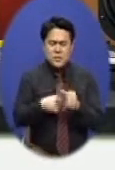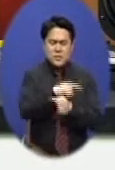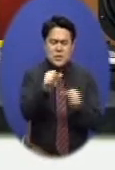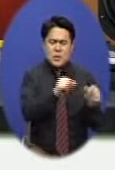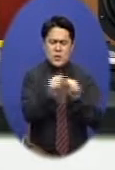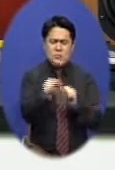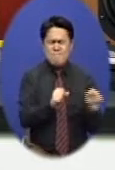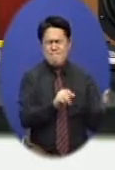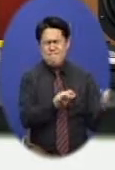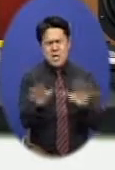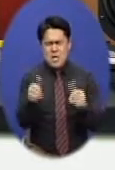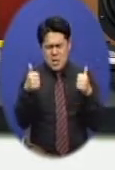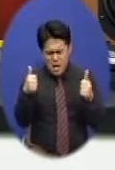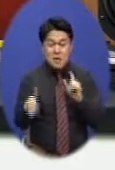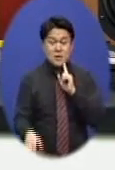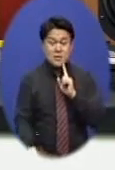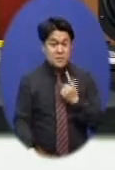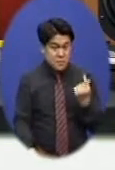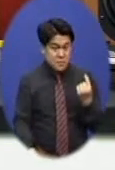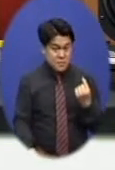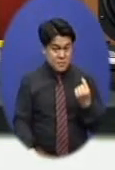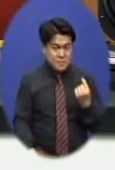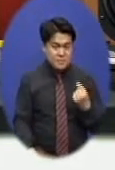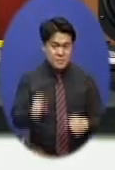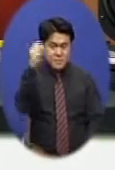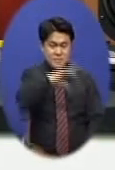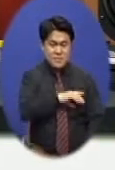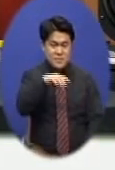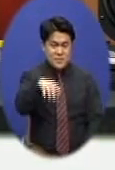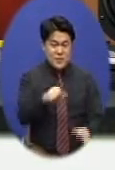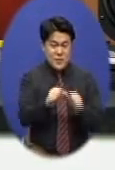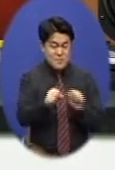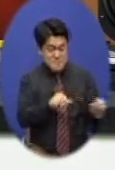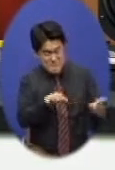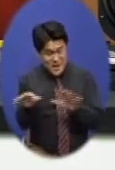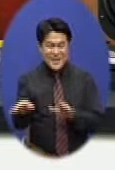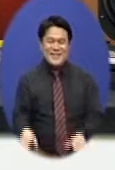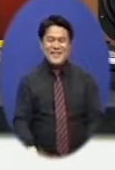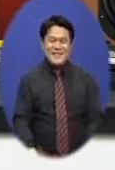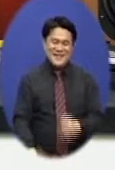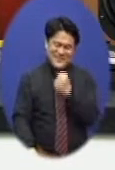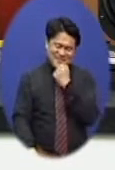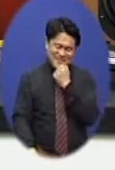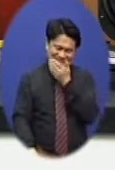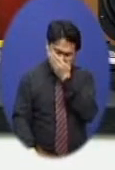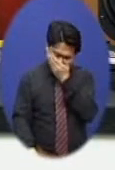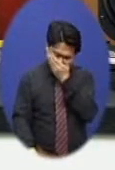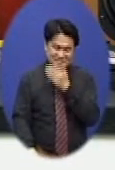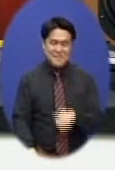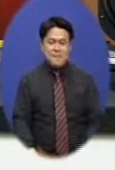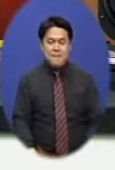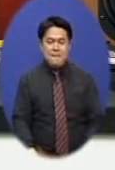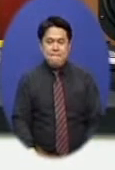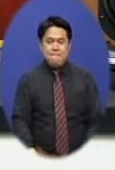소문이 자자하답니다. 소문 났어요? 어머니 광명 씨에 그렇게 소문이 자자해요? 얼마나 효자세요? 아, 제